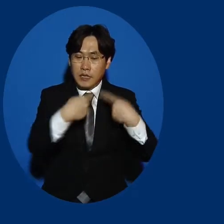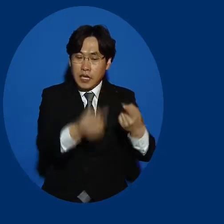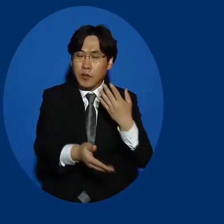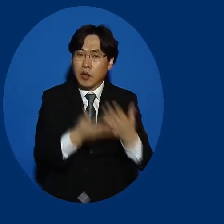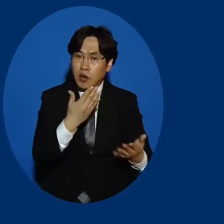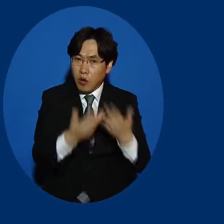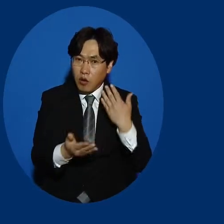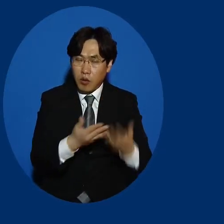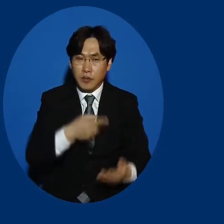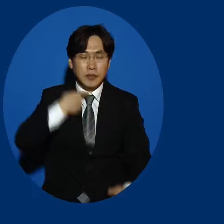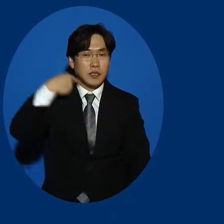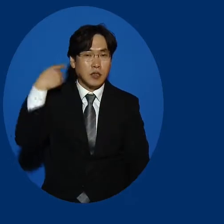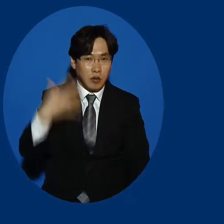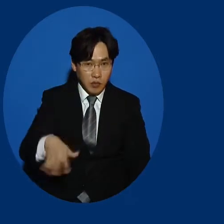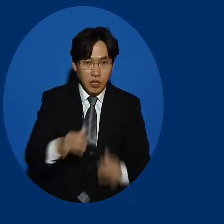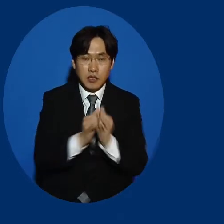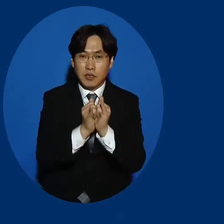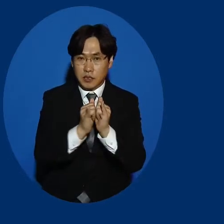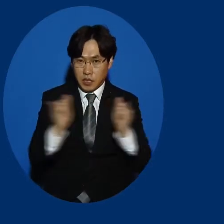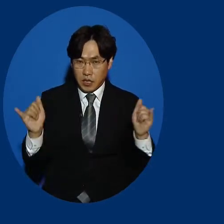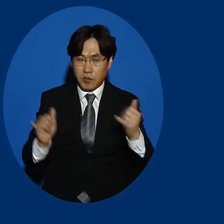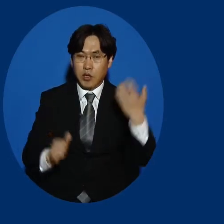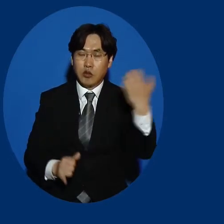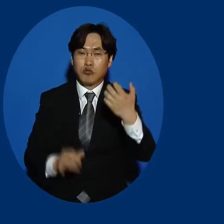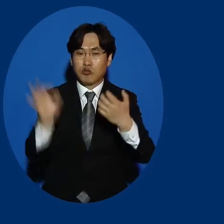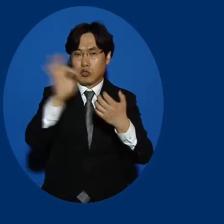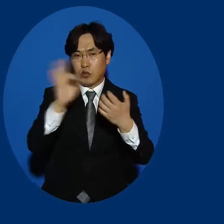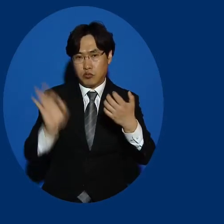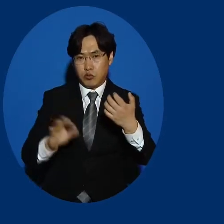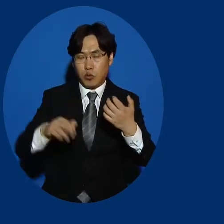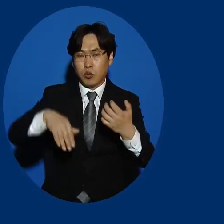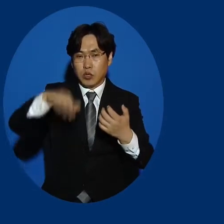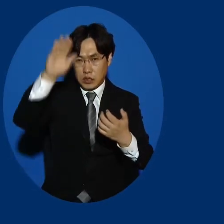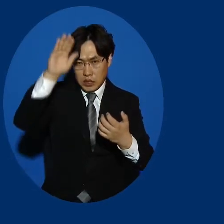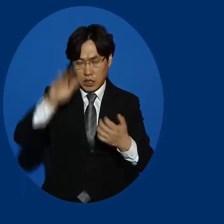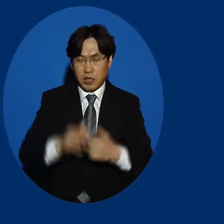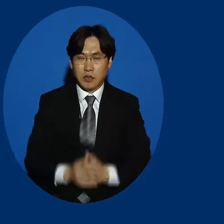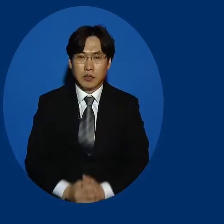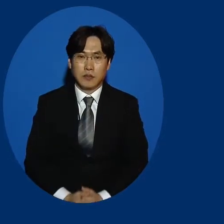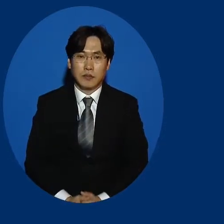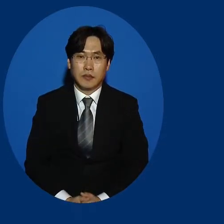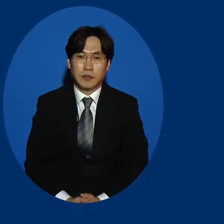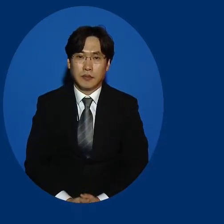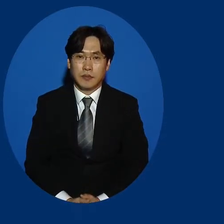경험이 전혀 없다는 응답이 90%를 훨씬 넘습니다.